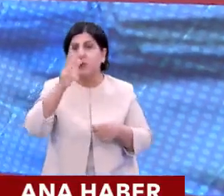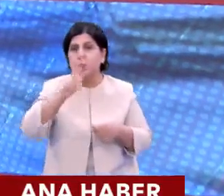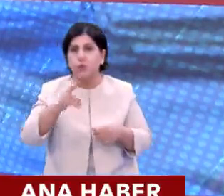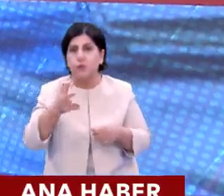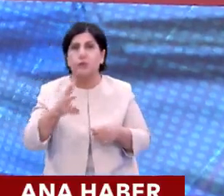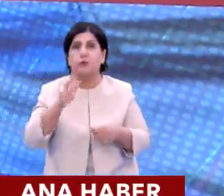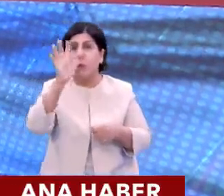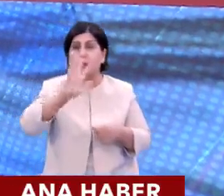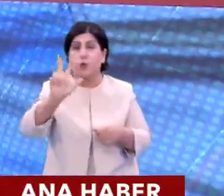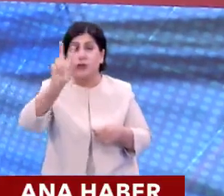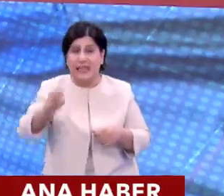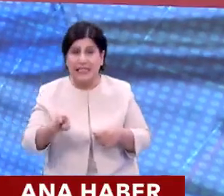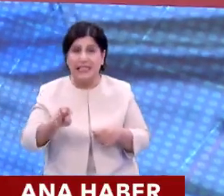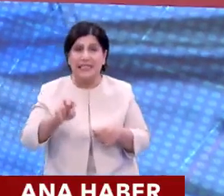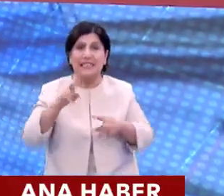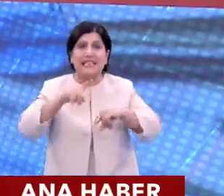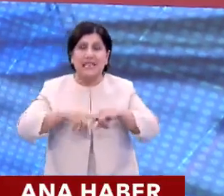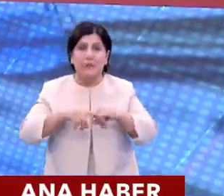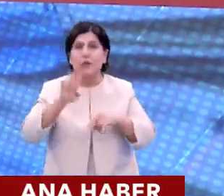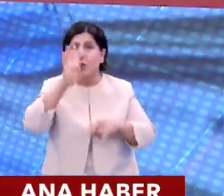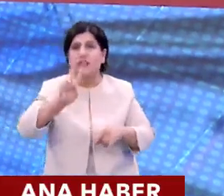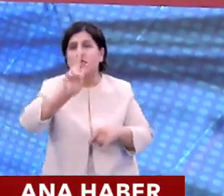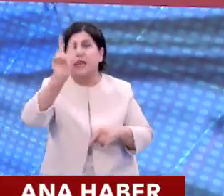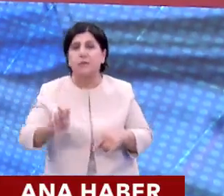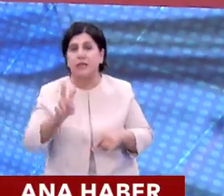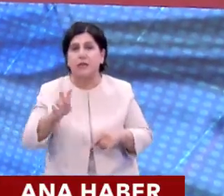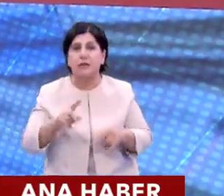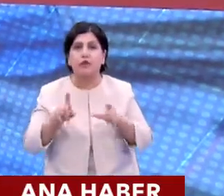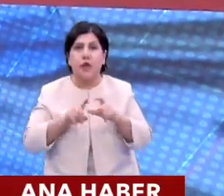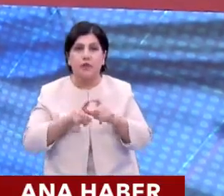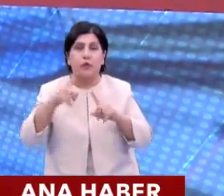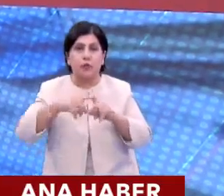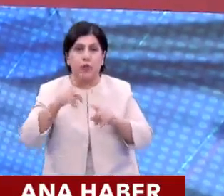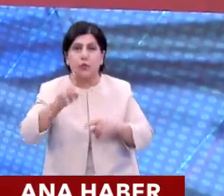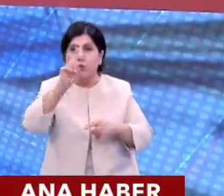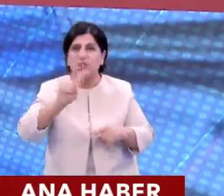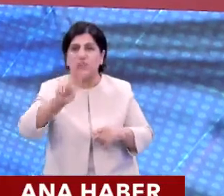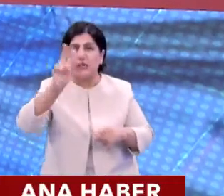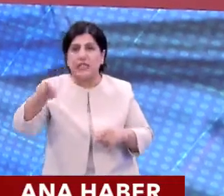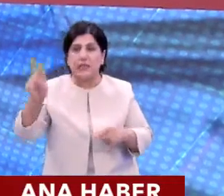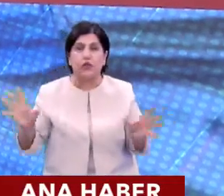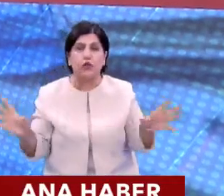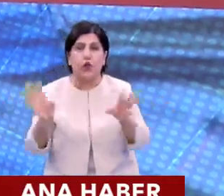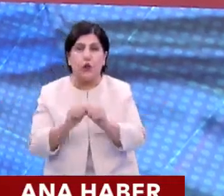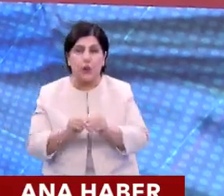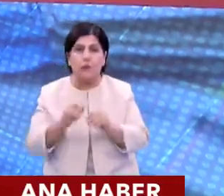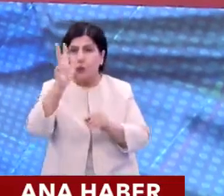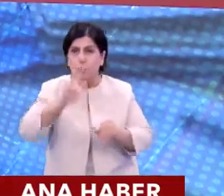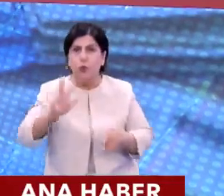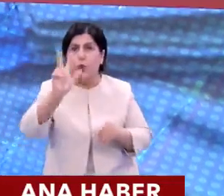Murat Ünver 538 20 Özden 478 Davut Turan 122 toplam